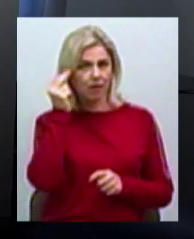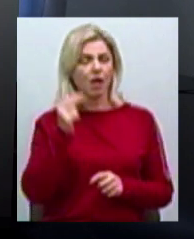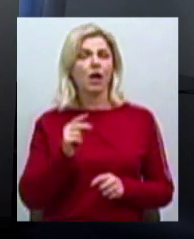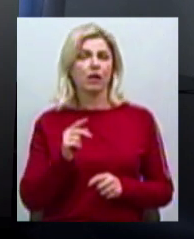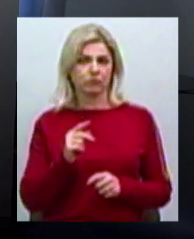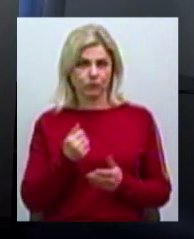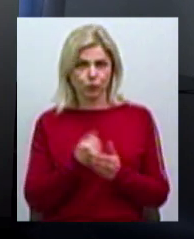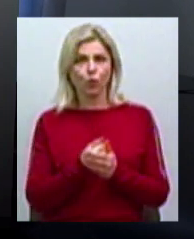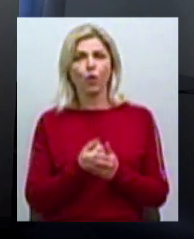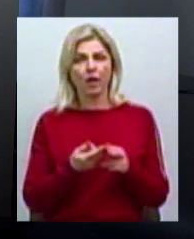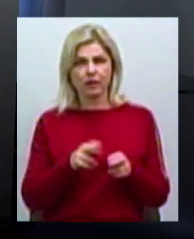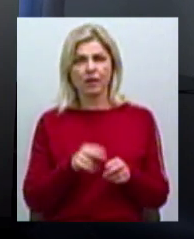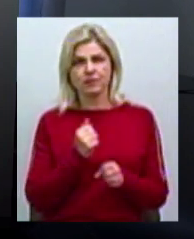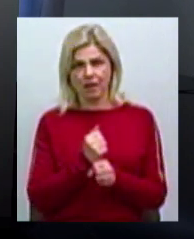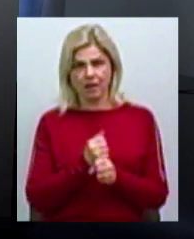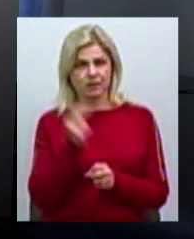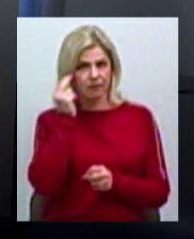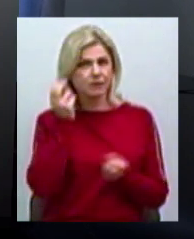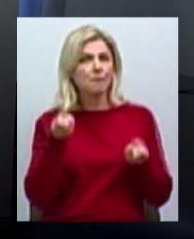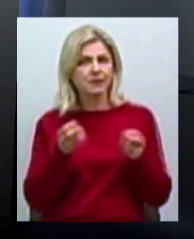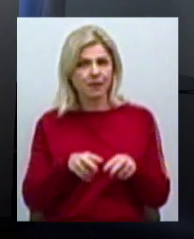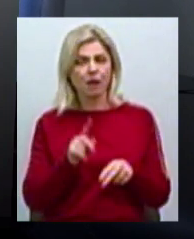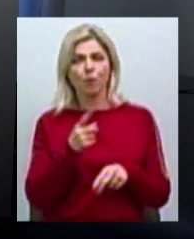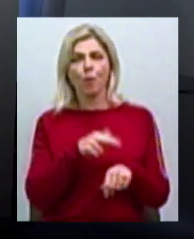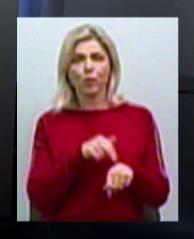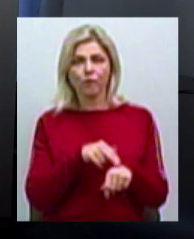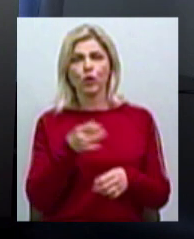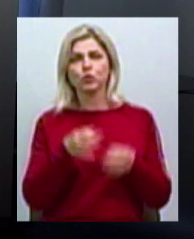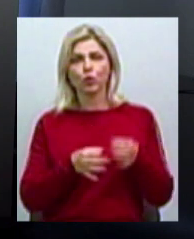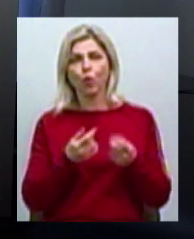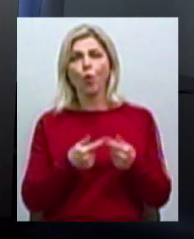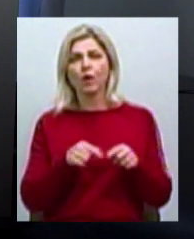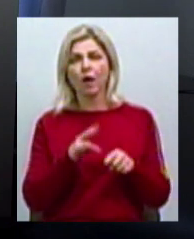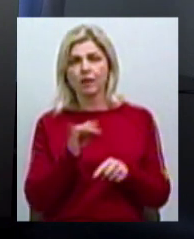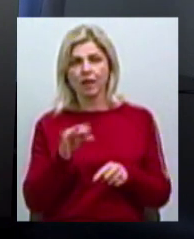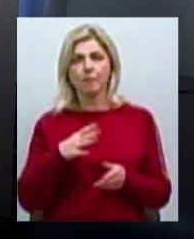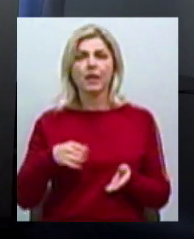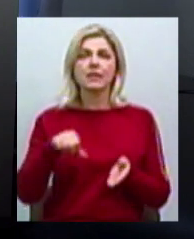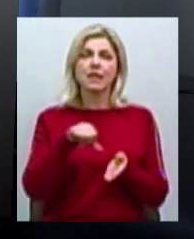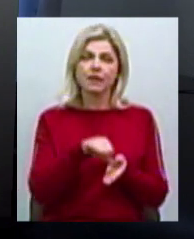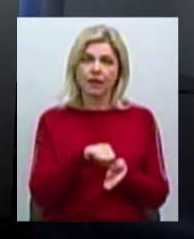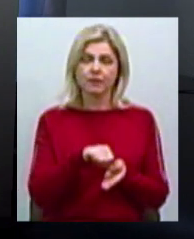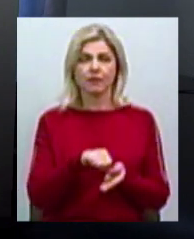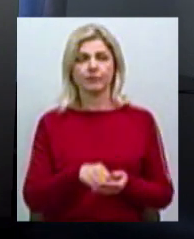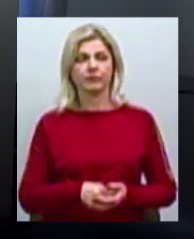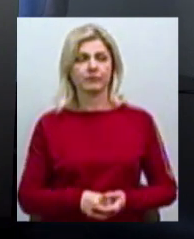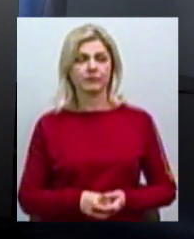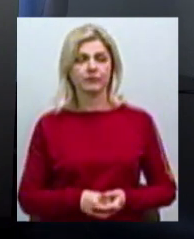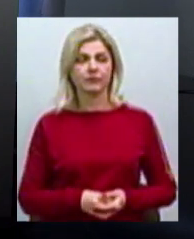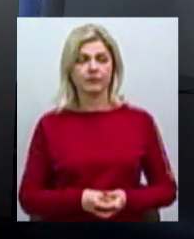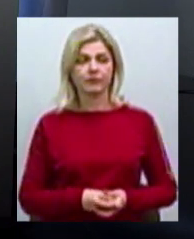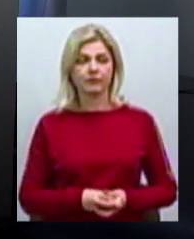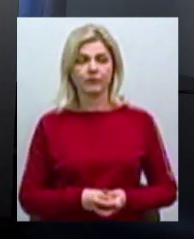це штучно, тому що, ну, власне, правоохоронні і судові органи були задіяні в тому,